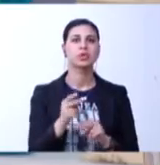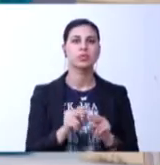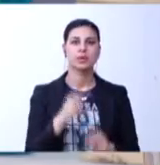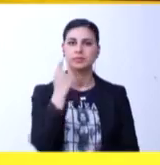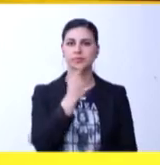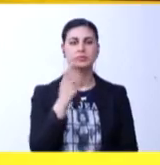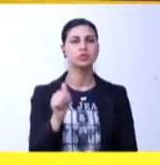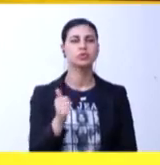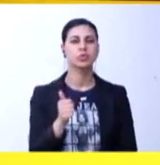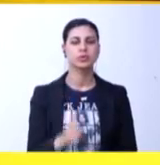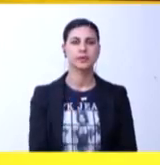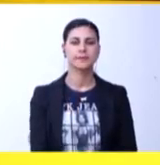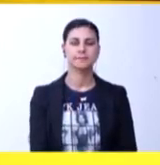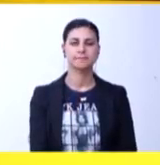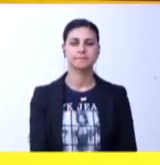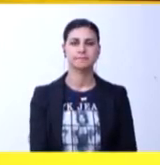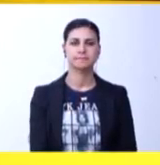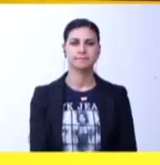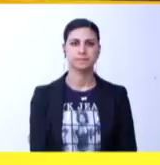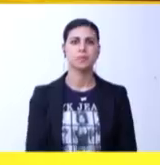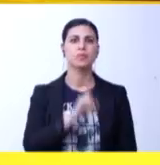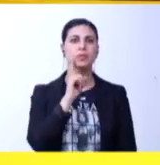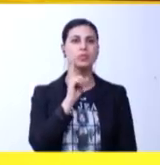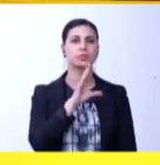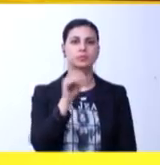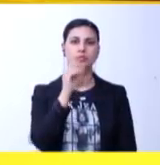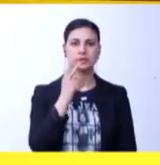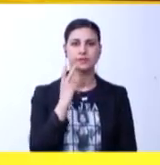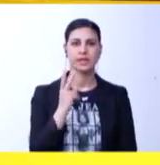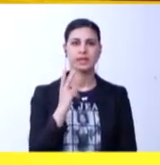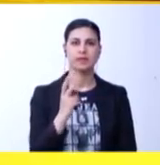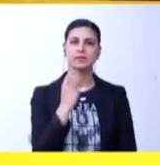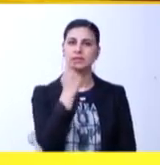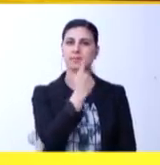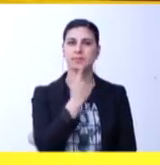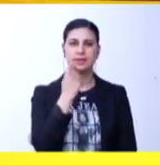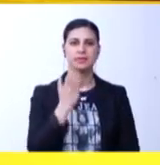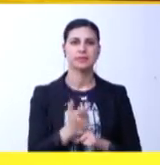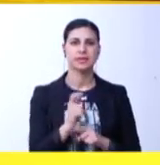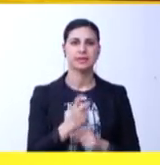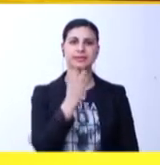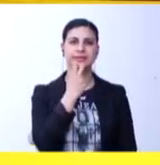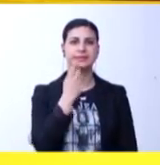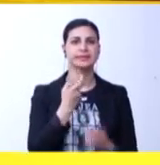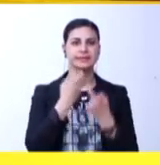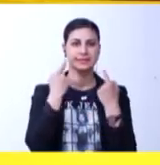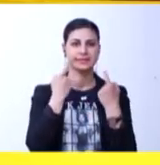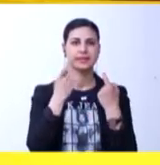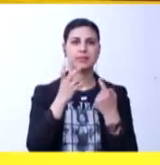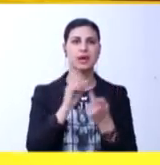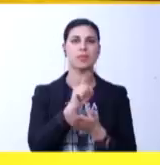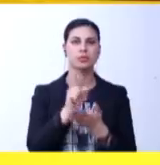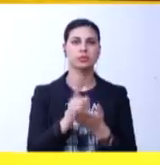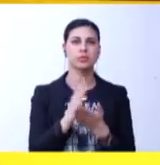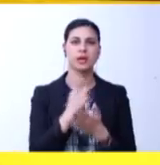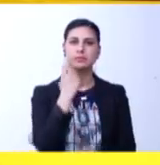ორთოდონტულ. ეს როგორ? ანუ მოზარდებს, როდესაც ხედავთ, ძალიან თამამად გვიღიმიან, მაგრამ აქ უცილებლად